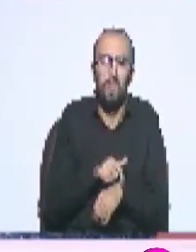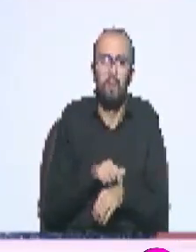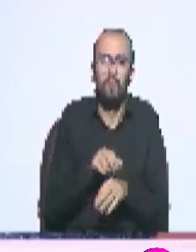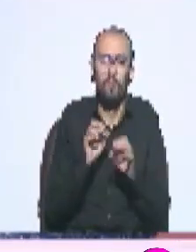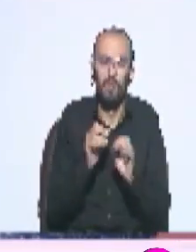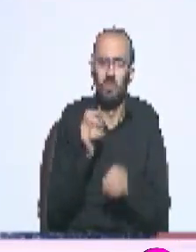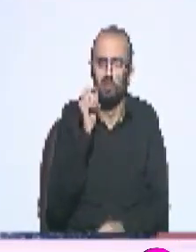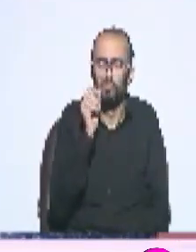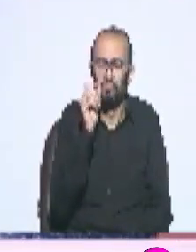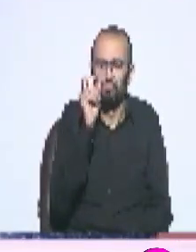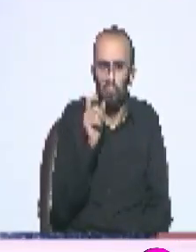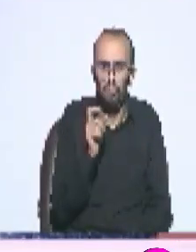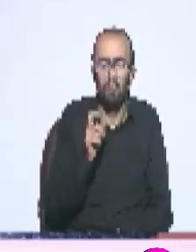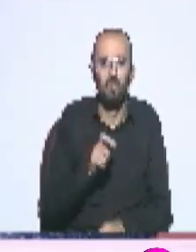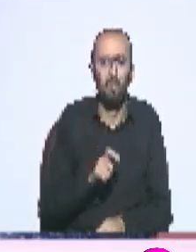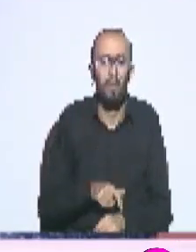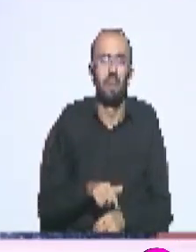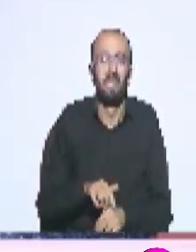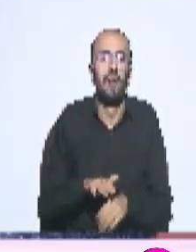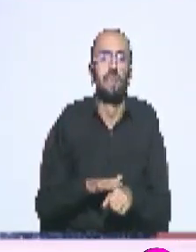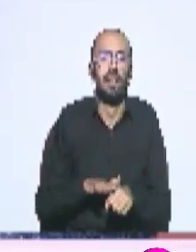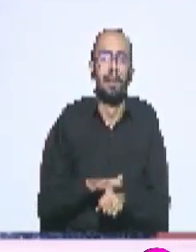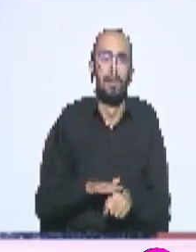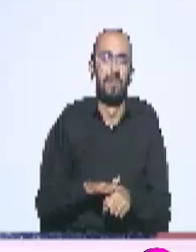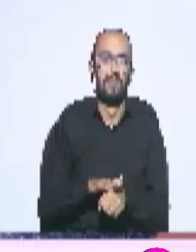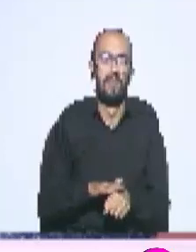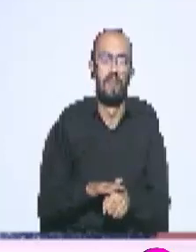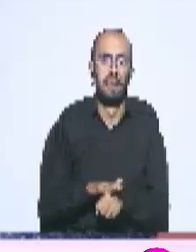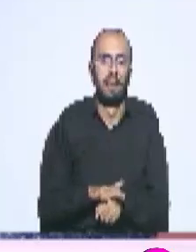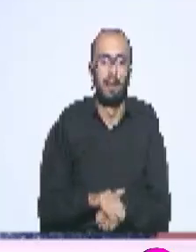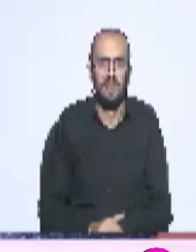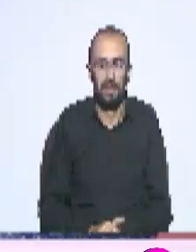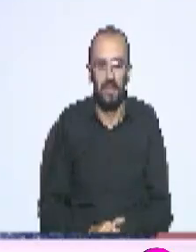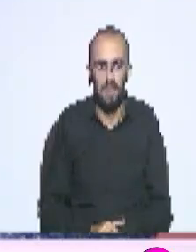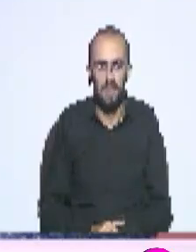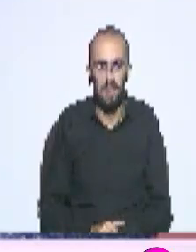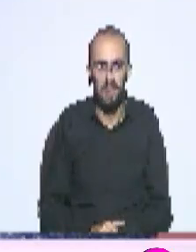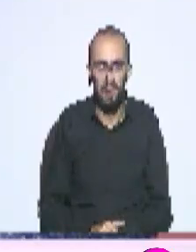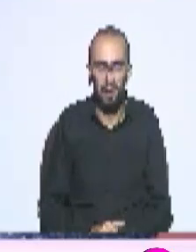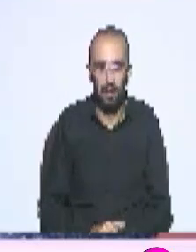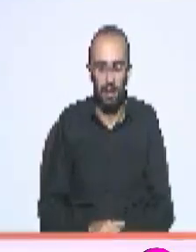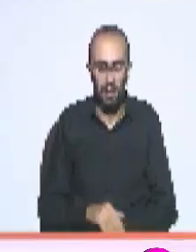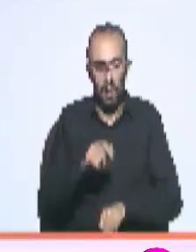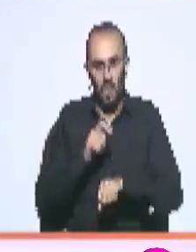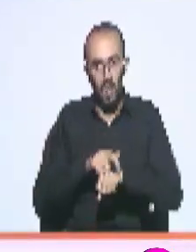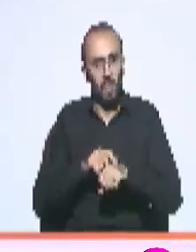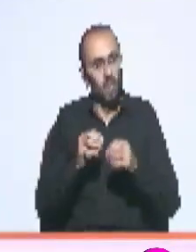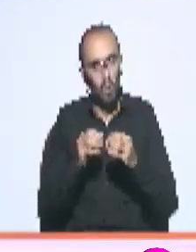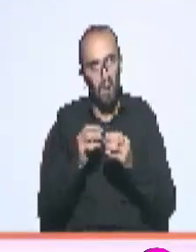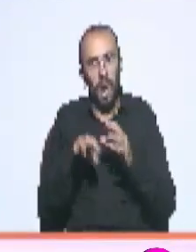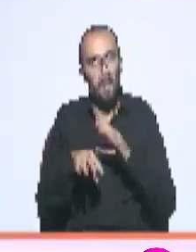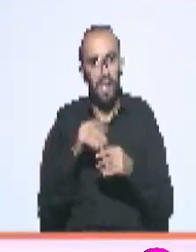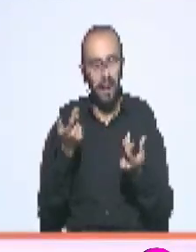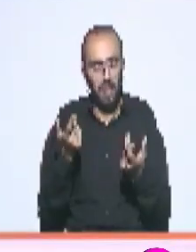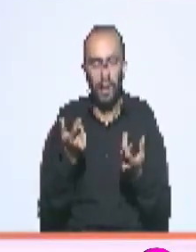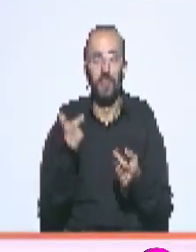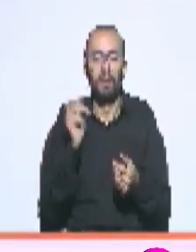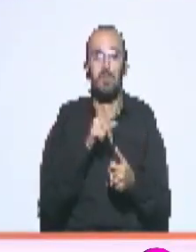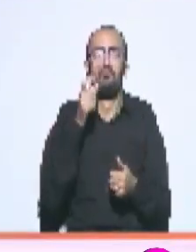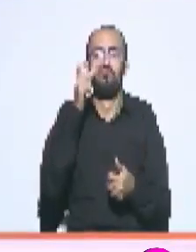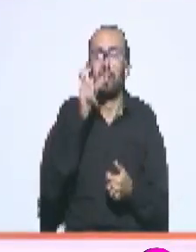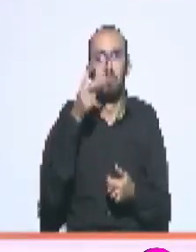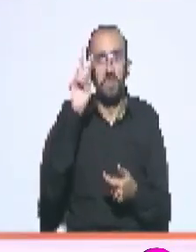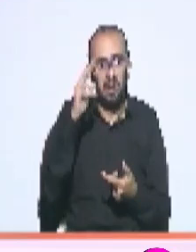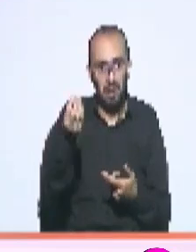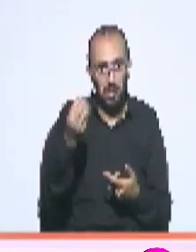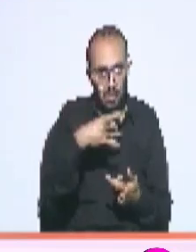شخص احساس عشان نسهلها برده على الناس موقف شخص احساس ارسم كده الورقه موقف الموقف اللي حصل مع الموقف اللي حصل مين